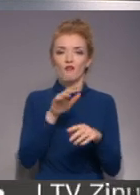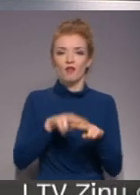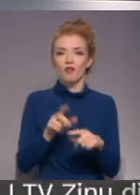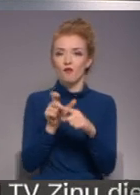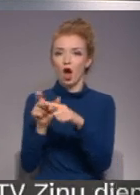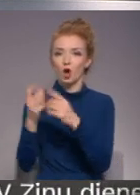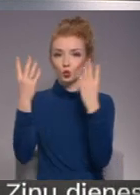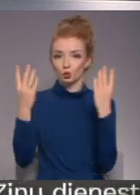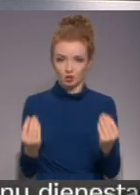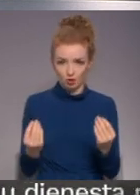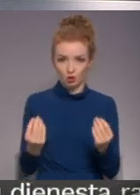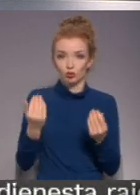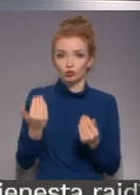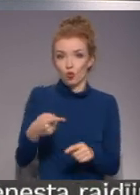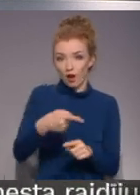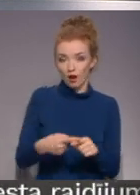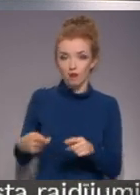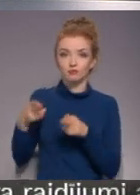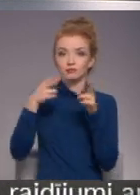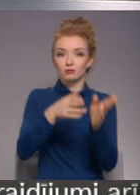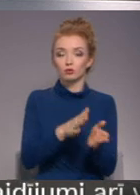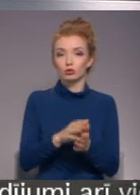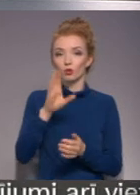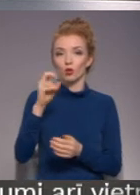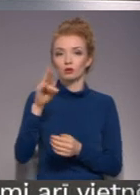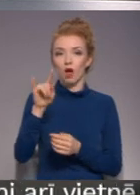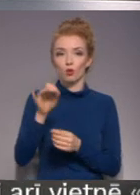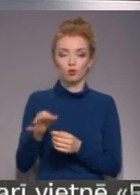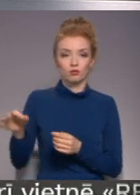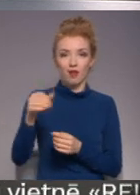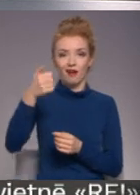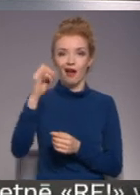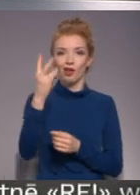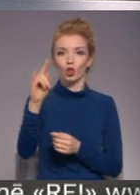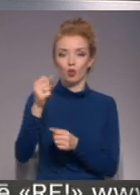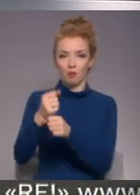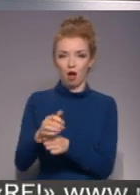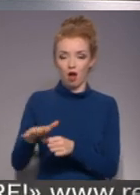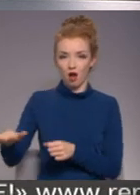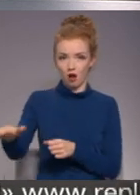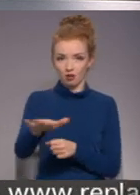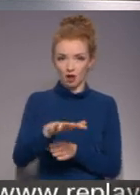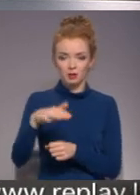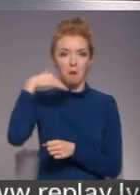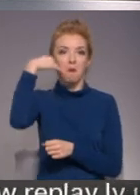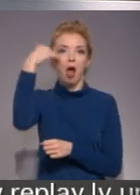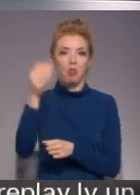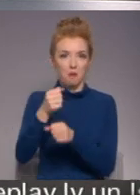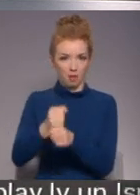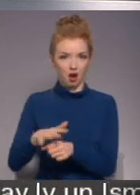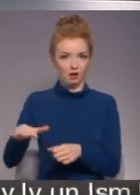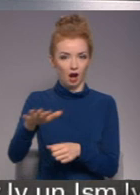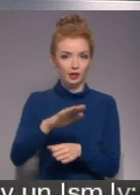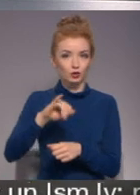šoreiz veda uz Brocēnu novada Gaiķu pagastu. Vietvārdu pētnieki to dēvē par Balto pagastu, jo aptuveni gadsimtu te